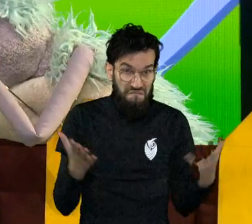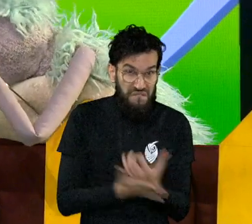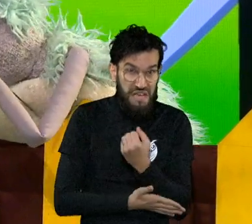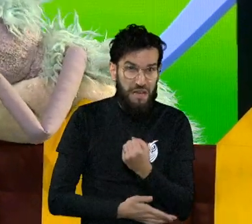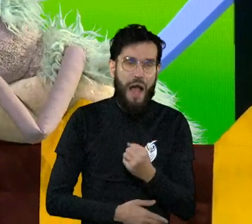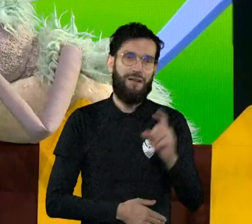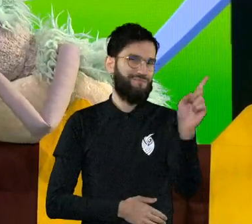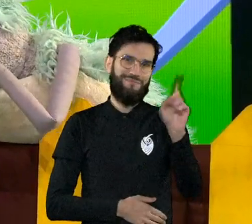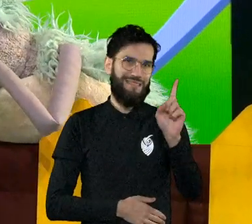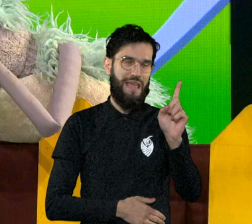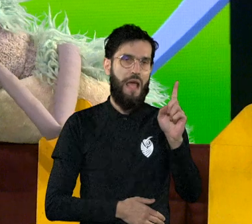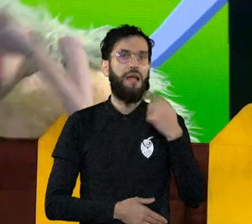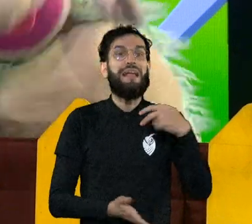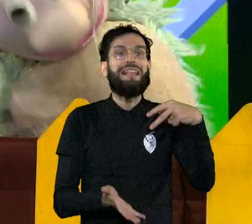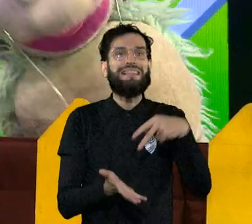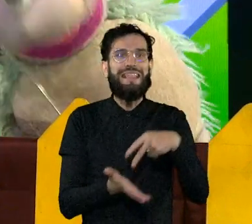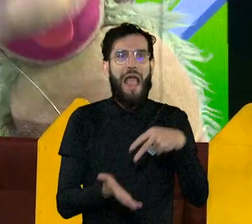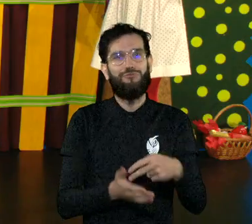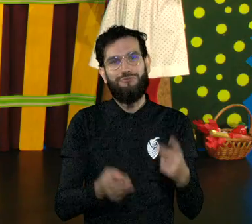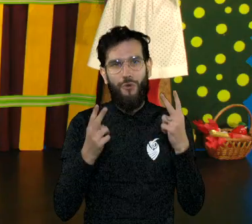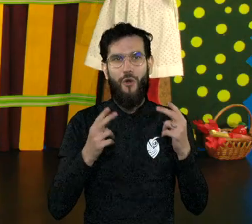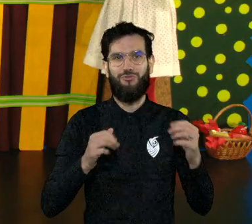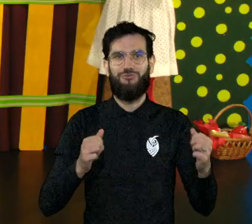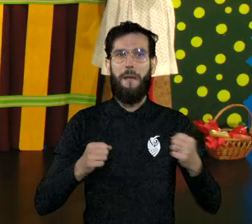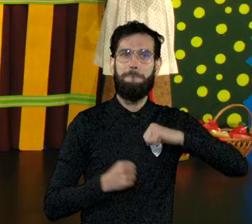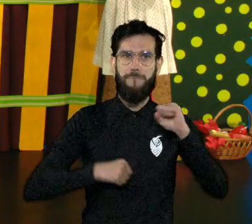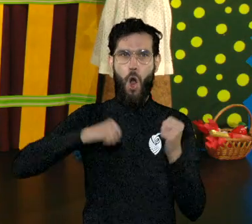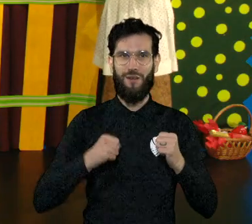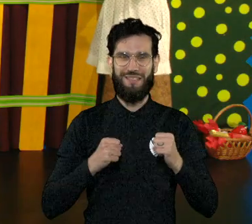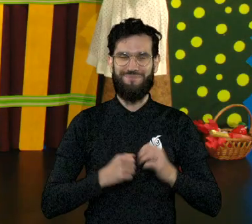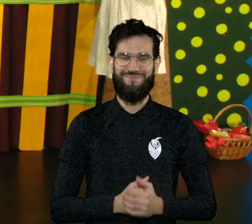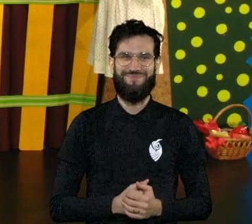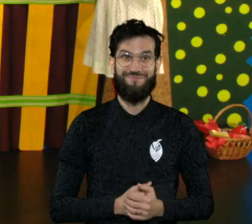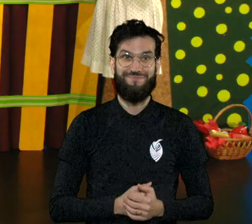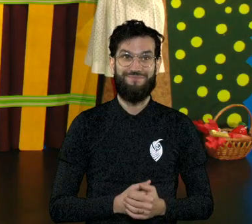ale mať radosť z pohybu. Tak poďme na to.